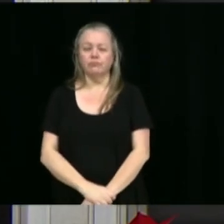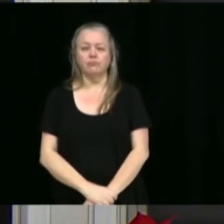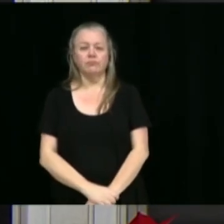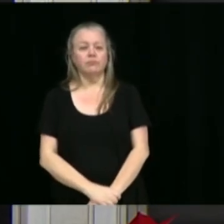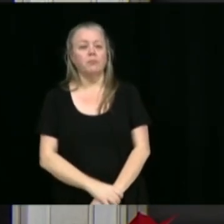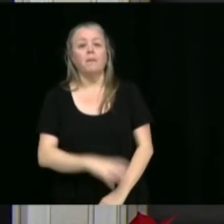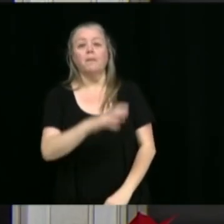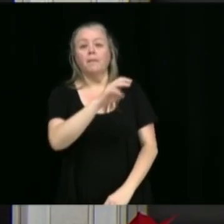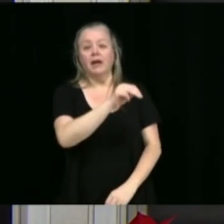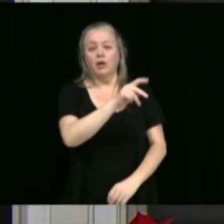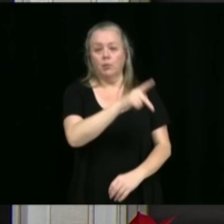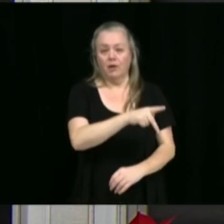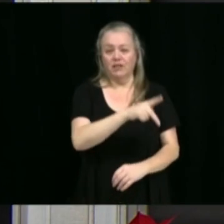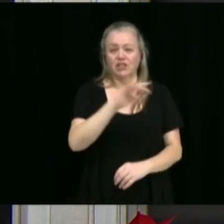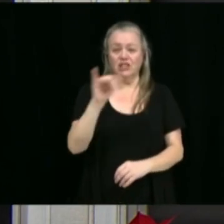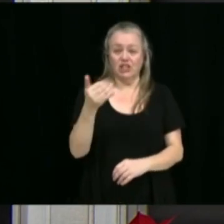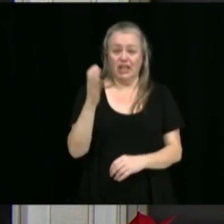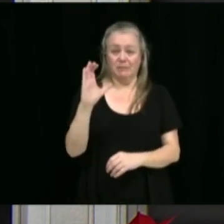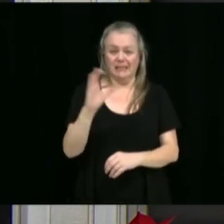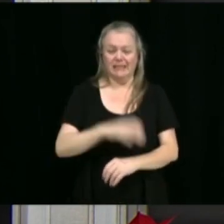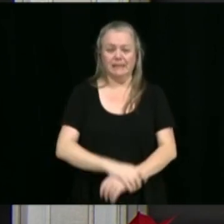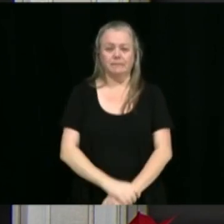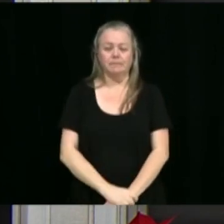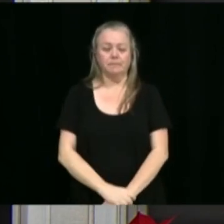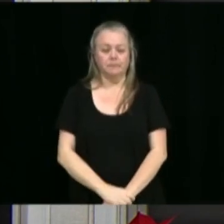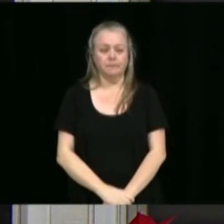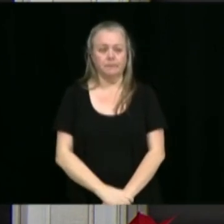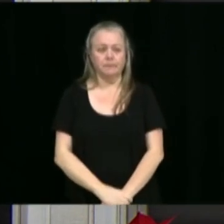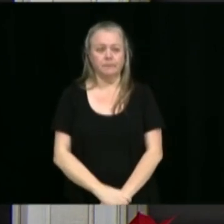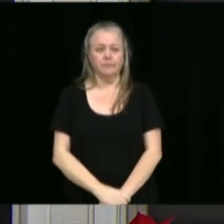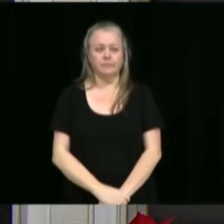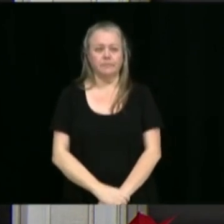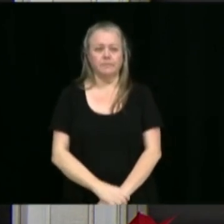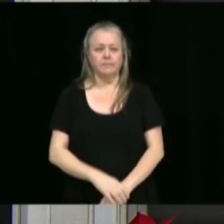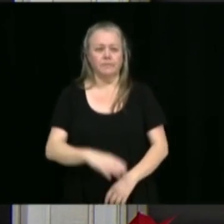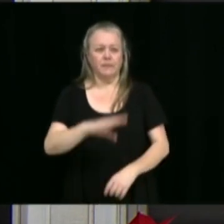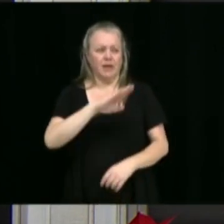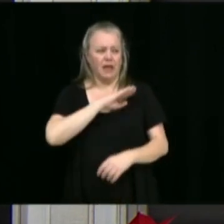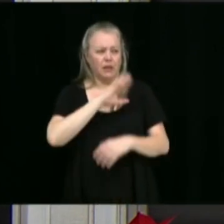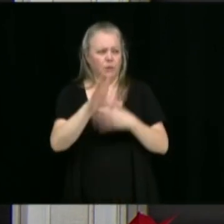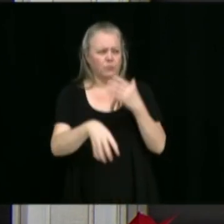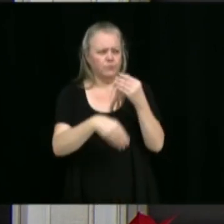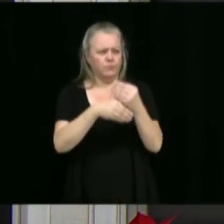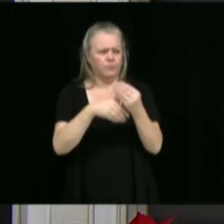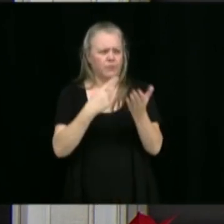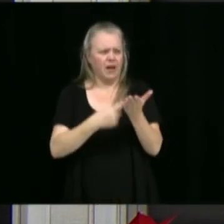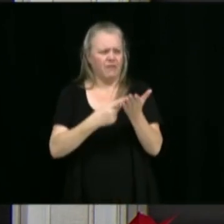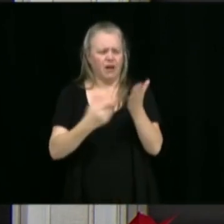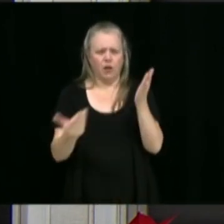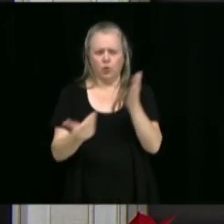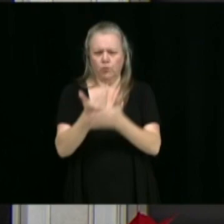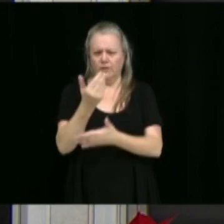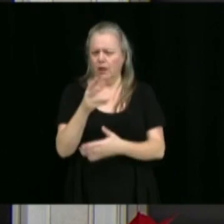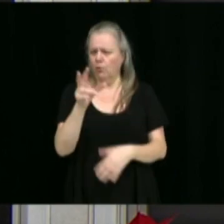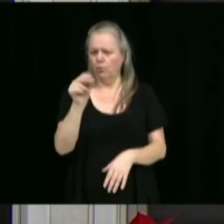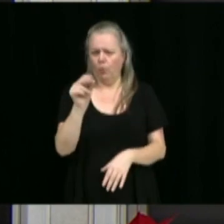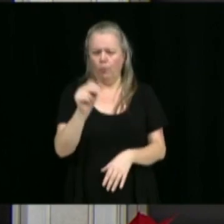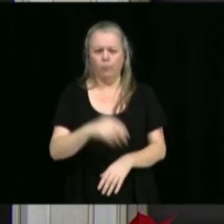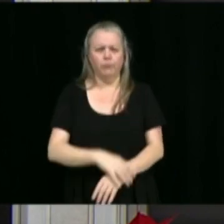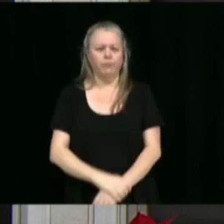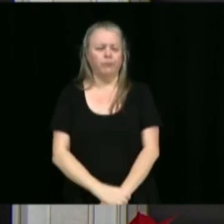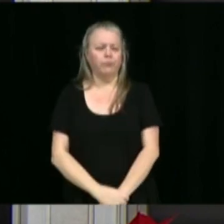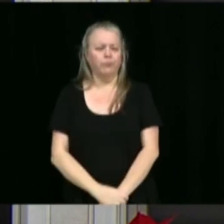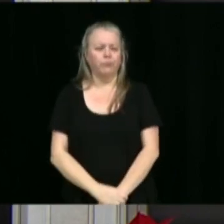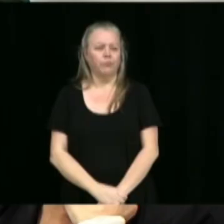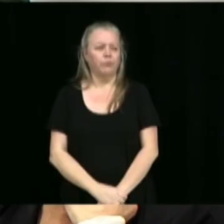Michael Provencher, James Casey. Est-ce qu'il y avait des choses à ajouter dans Affaires nouvelles? Non.